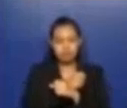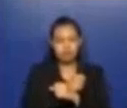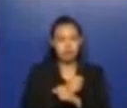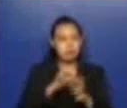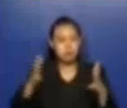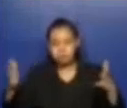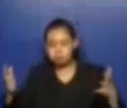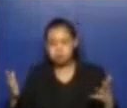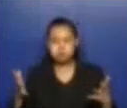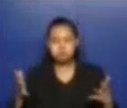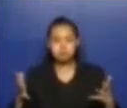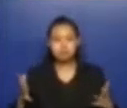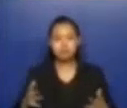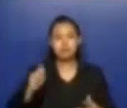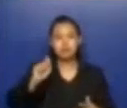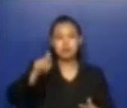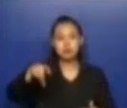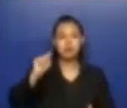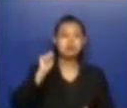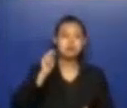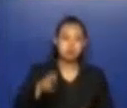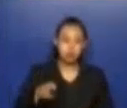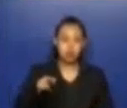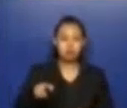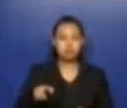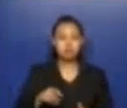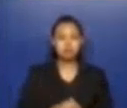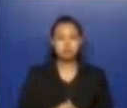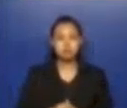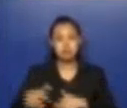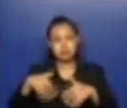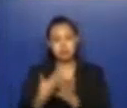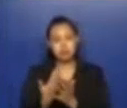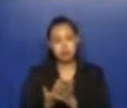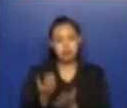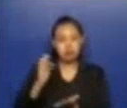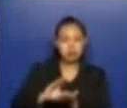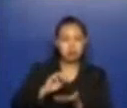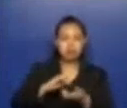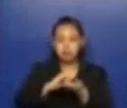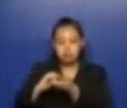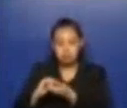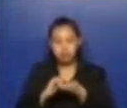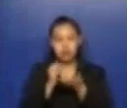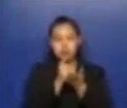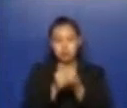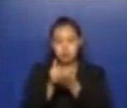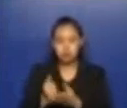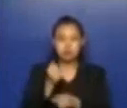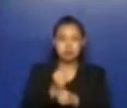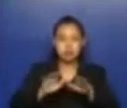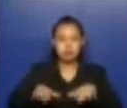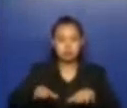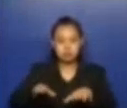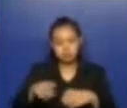นก็ได้ท้องถิ่นนี่แหละครับใช้งบประมาณในการช่วยกันทำหน้ากากผ้าแจ